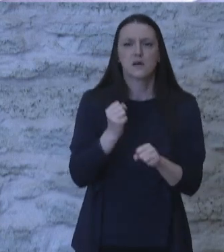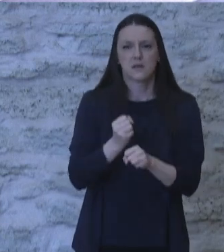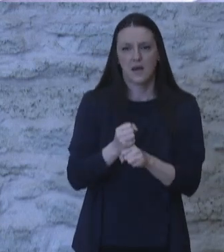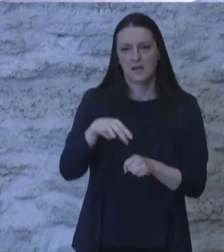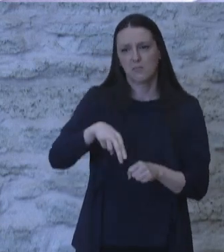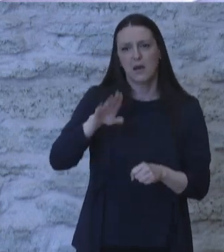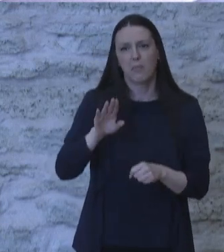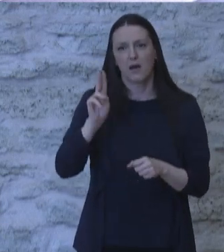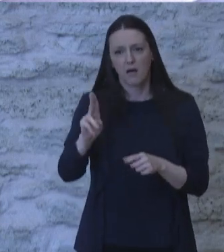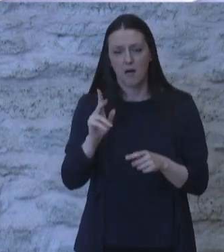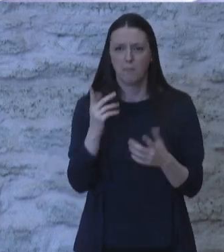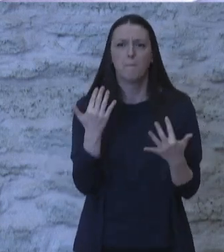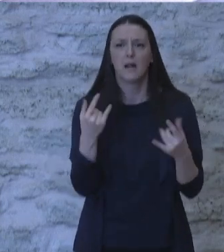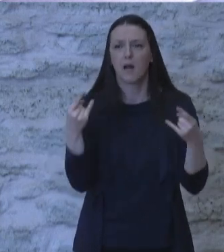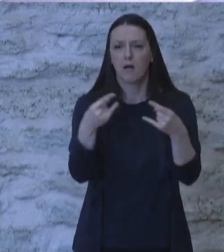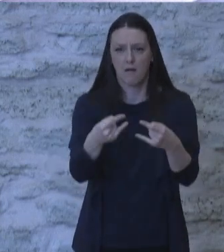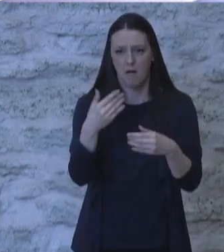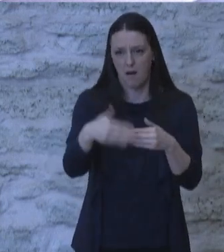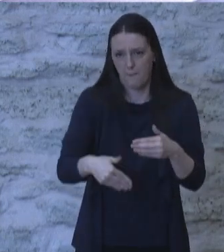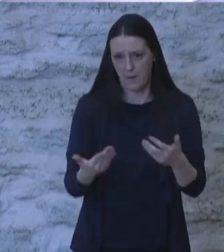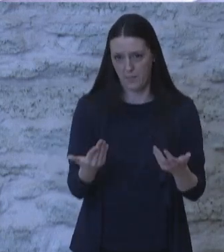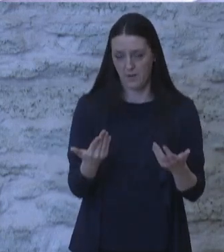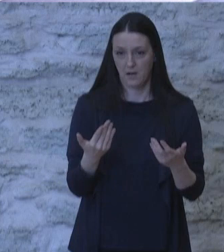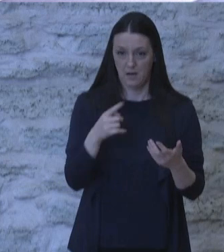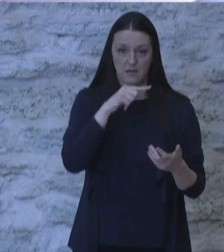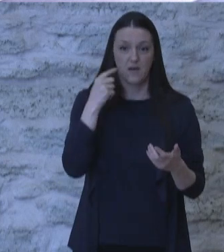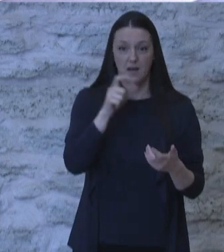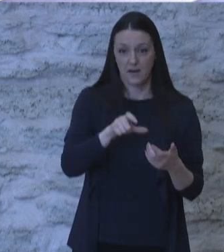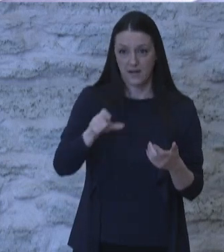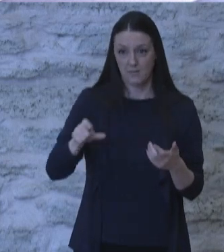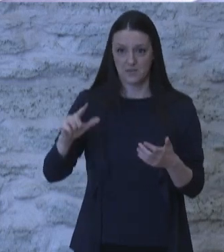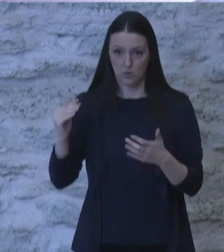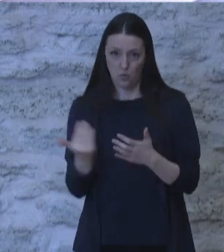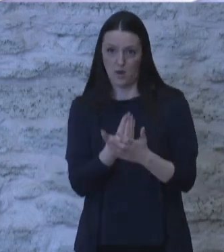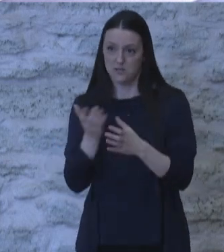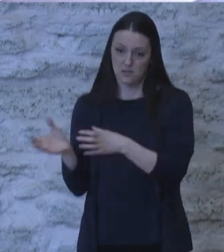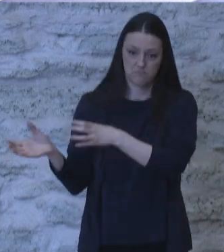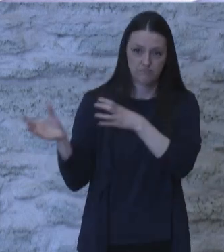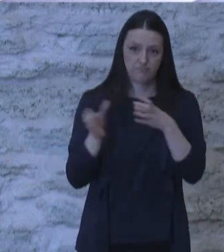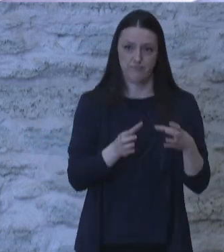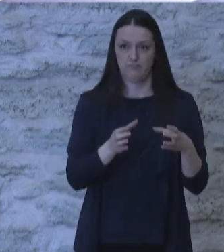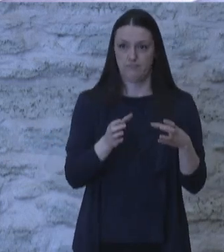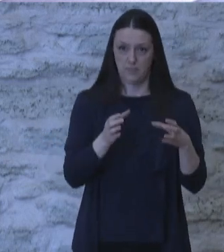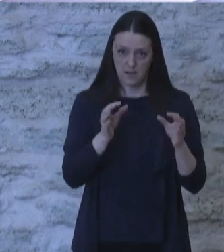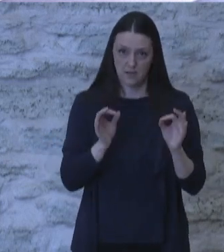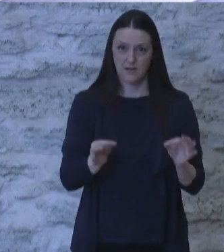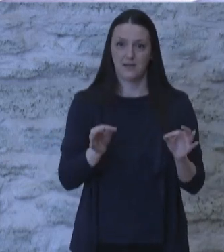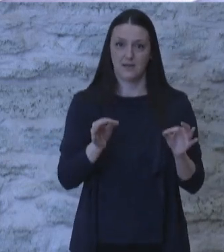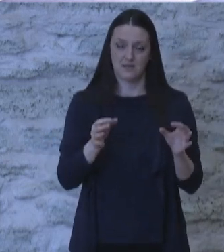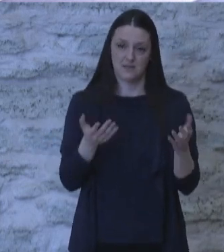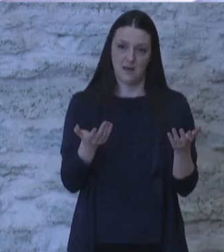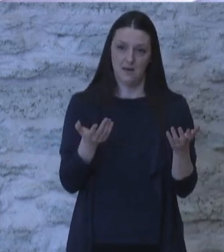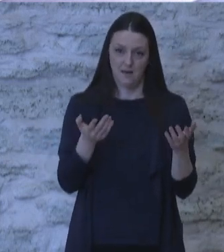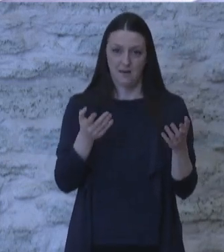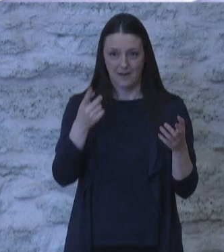kasutamine just ametliku info edastamiseks ja see läbi ka vene inimeste taaskordseks tõukamiseks sellisesse ebaojektiivse Kremli